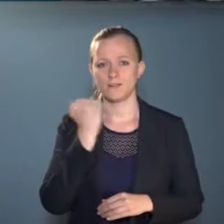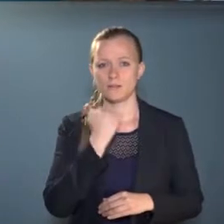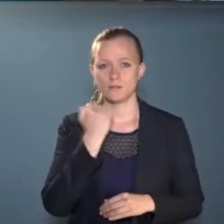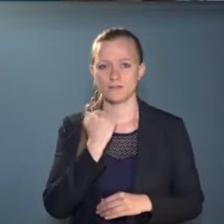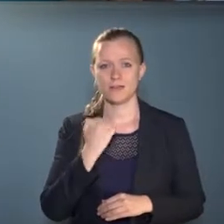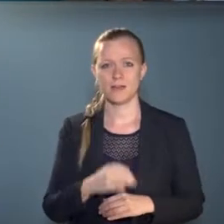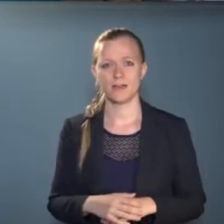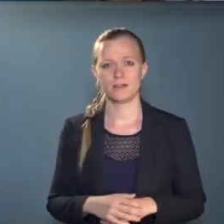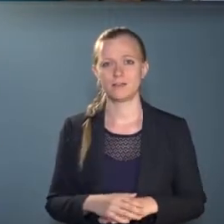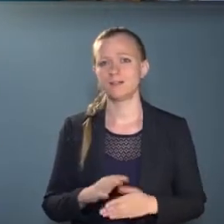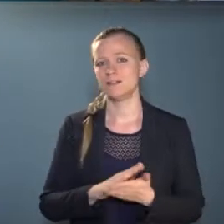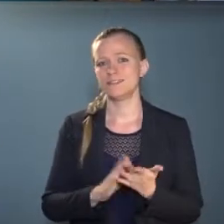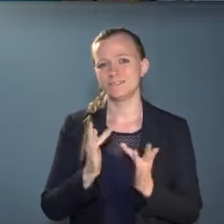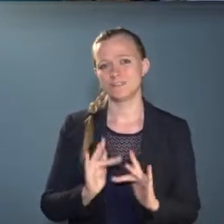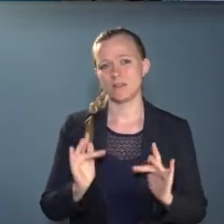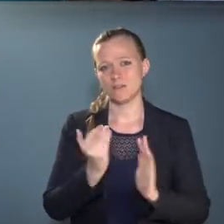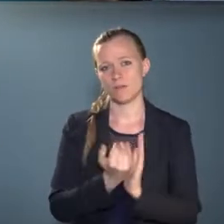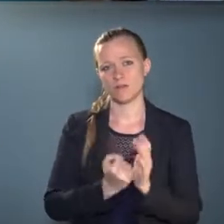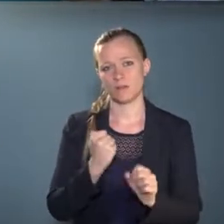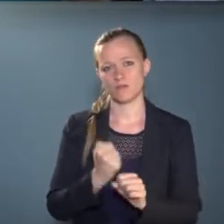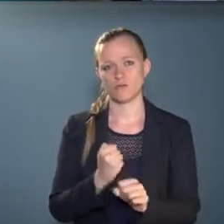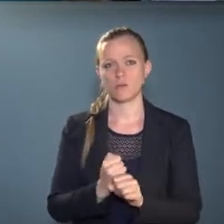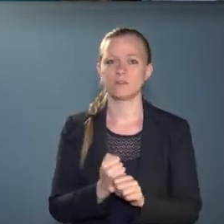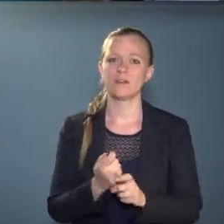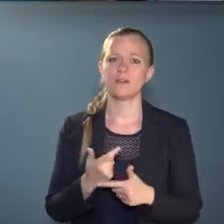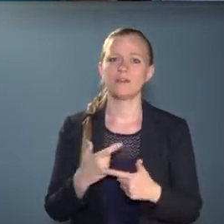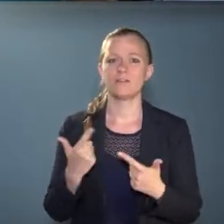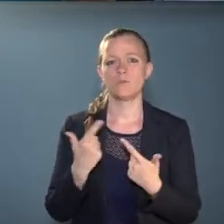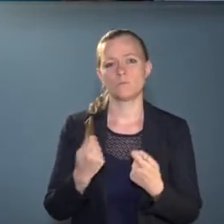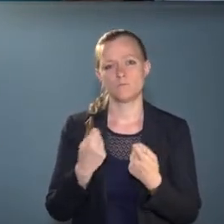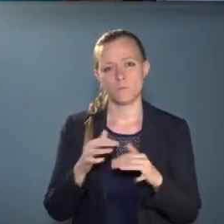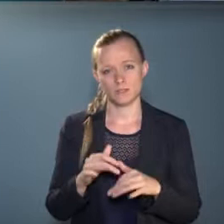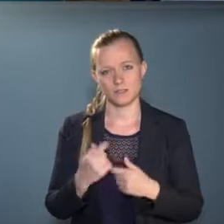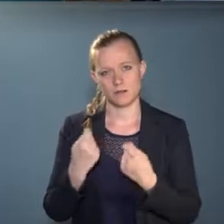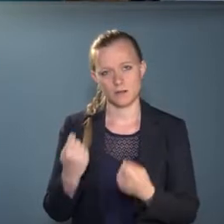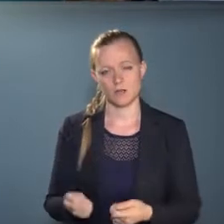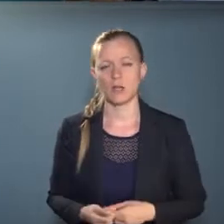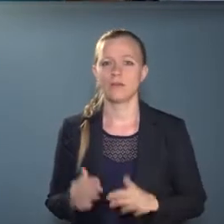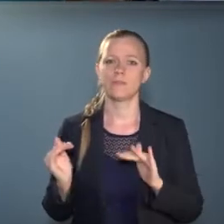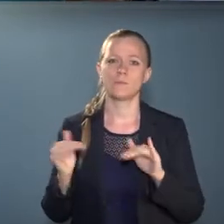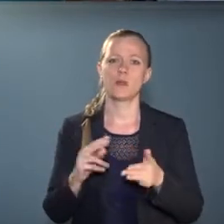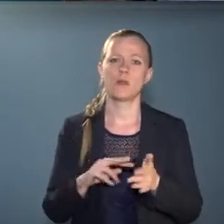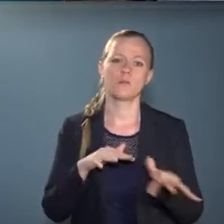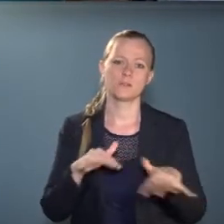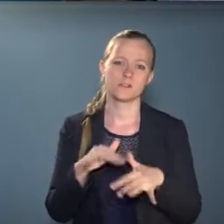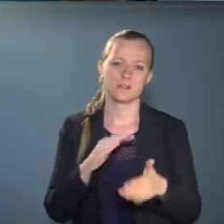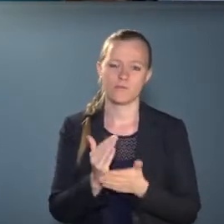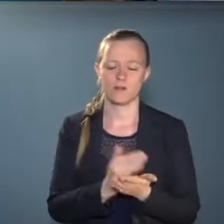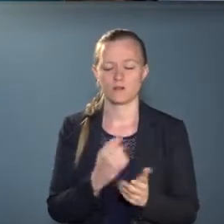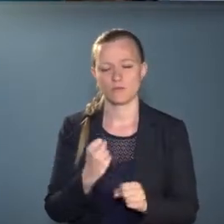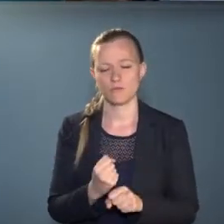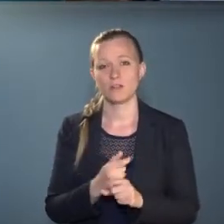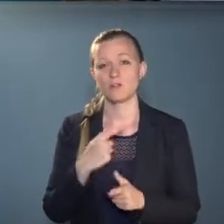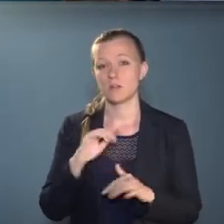jellemzően díszelgő feladatokat hajt végre, híradó informatikai feladatokat hajt végre, támogató logisztikai feladatokat hajt végre, és nálunk